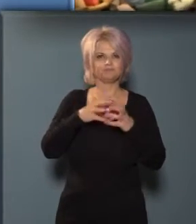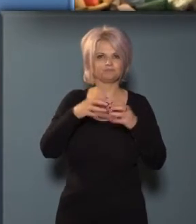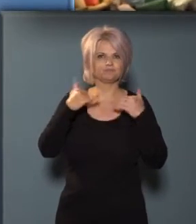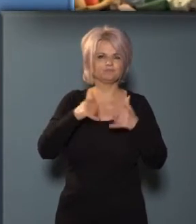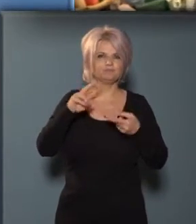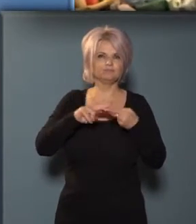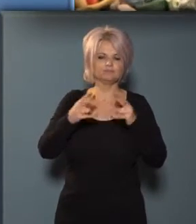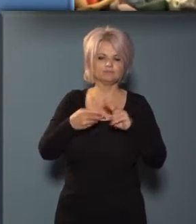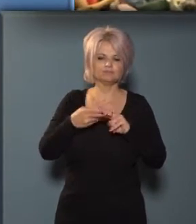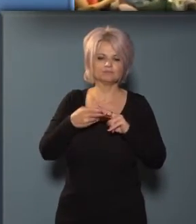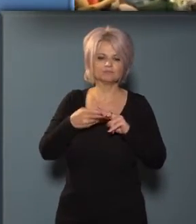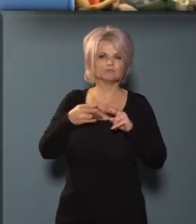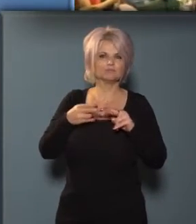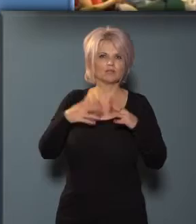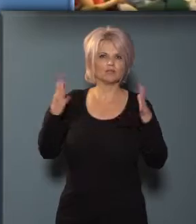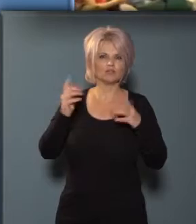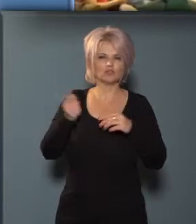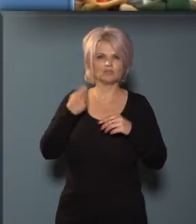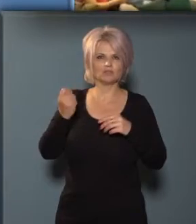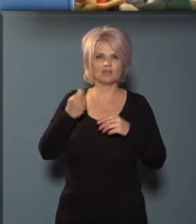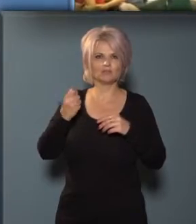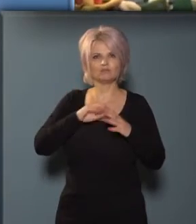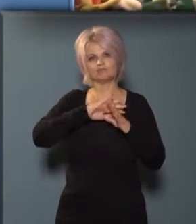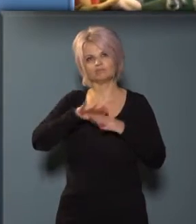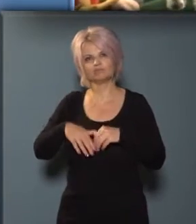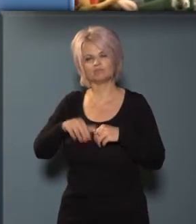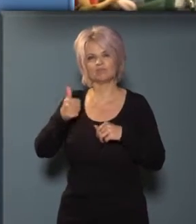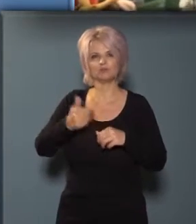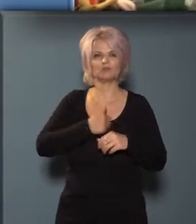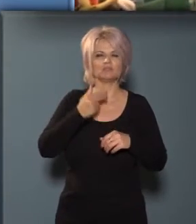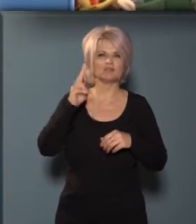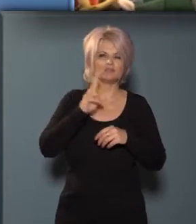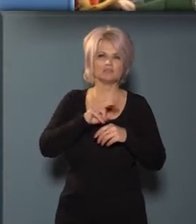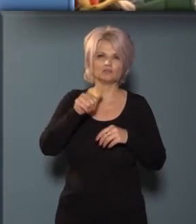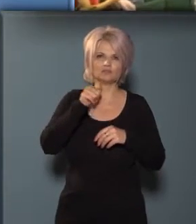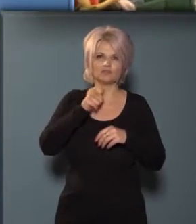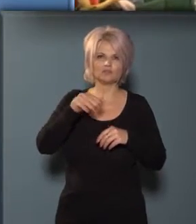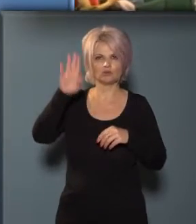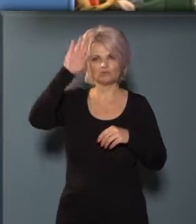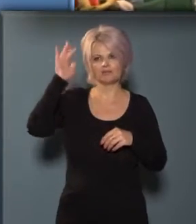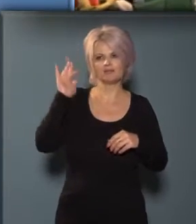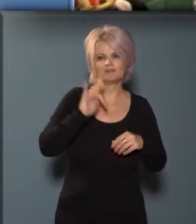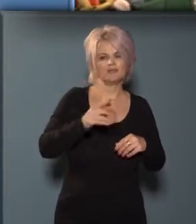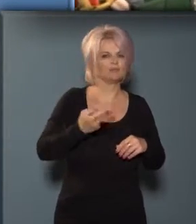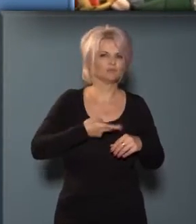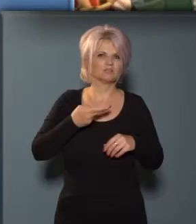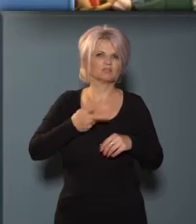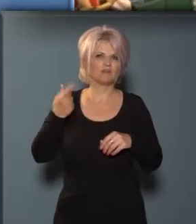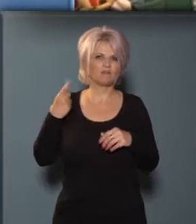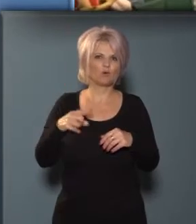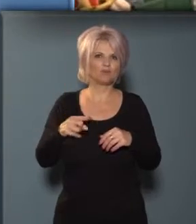szerdán végül is nagy csatában alulmaradt az első osztályú Kispest Honvéd ellen, de hát ez egy nagyon nagy büszkeség volt,